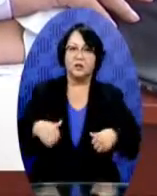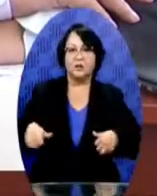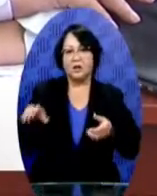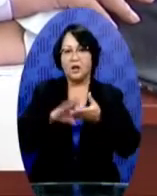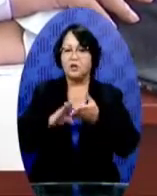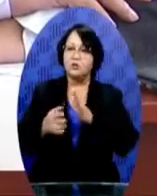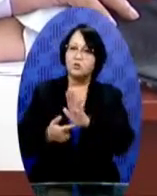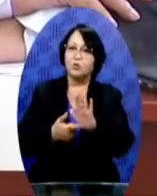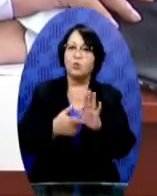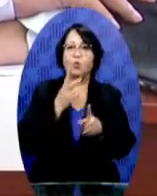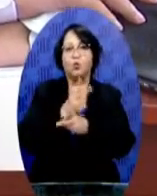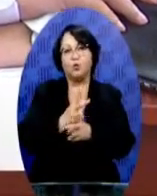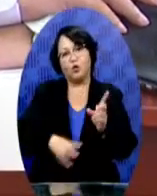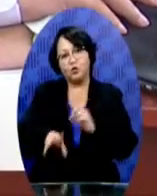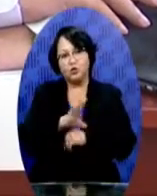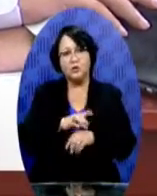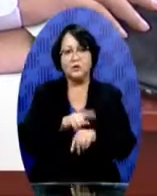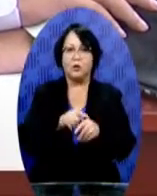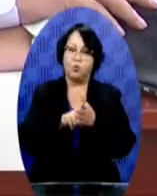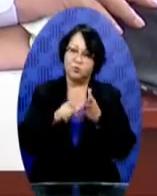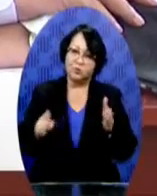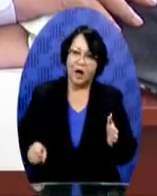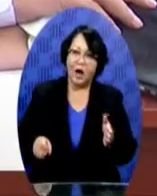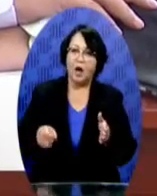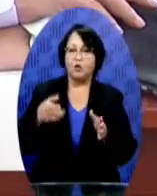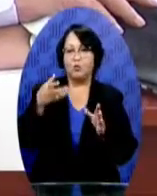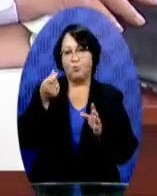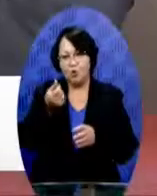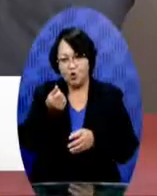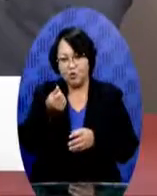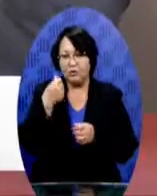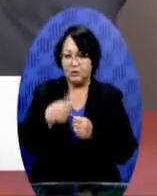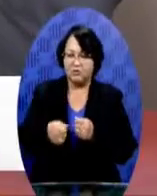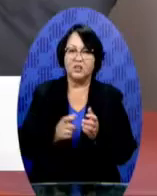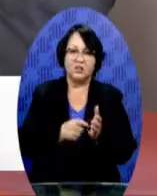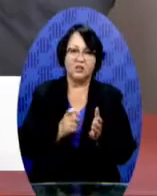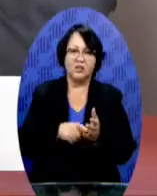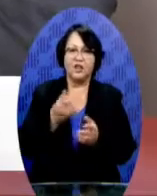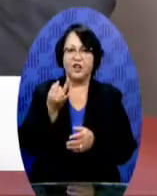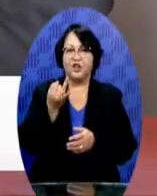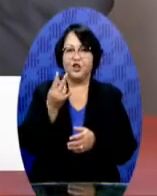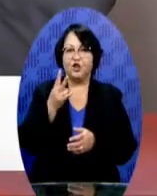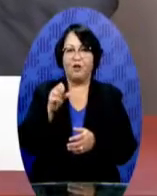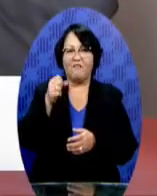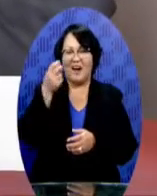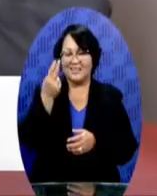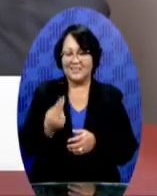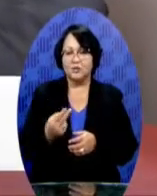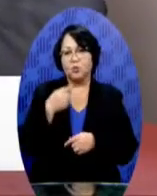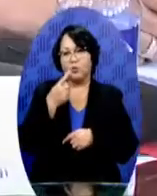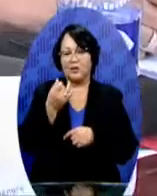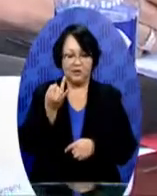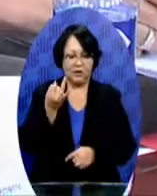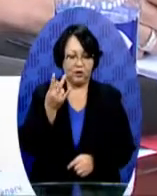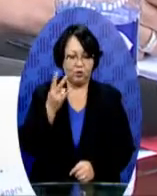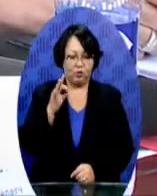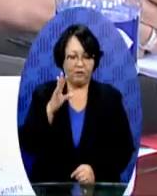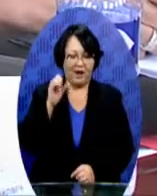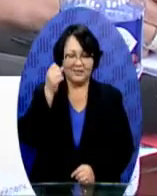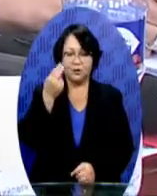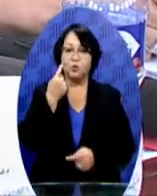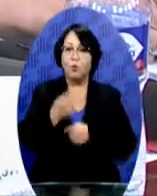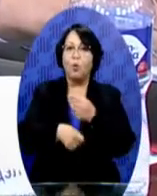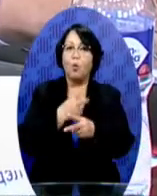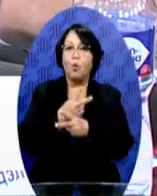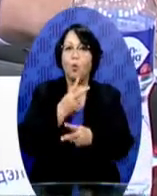эрхцүү орчин, цаг хугацаа, санхүүжилт ихээр шаарддаг. Тухайлбал инновацийн тухай хуульд инновацийн сан байгуулах заалт оруулсан байдаг ч